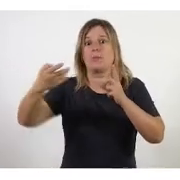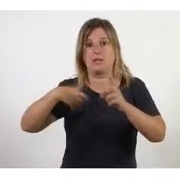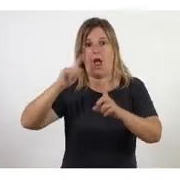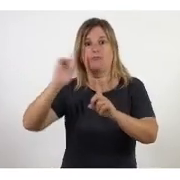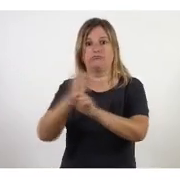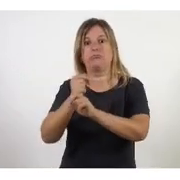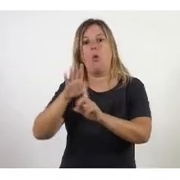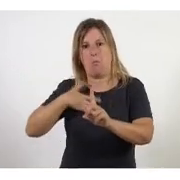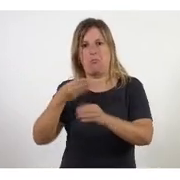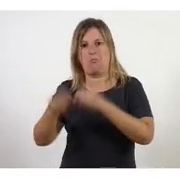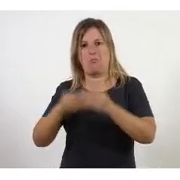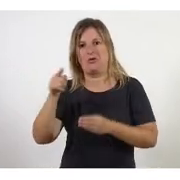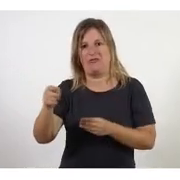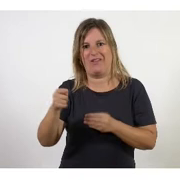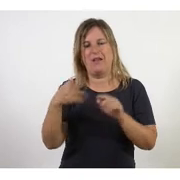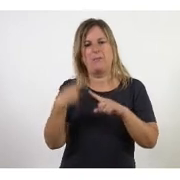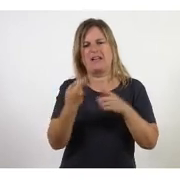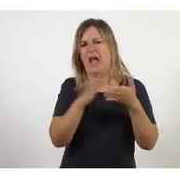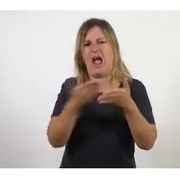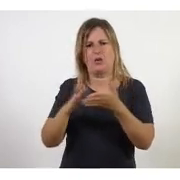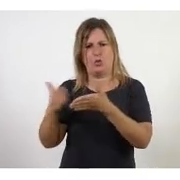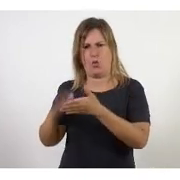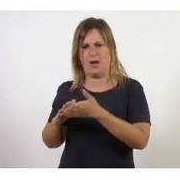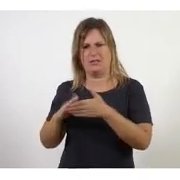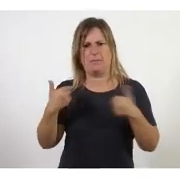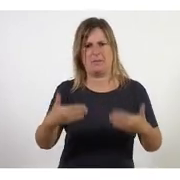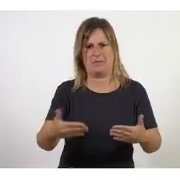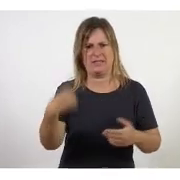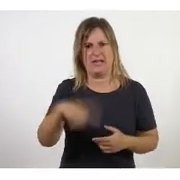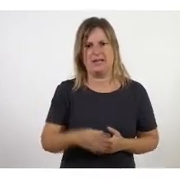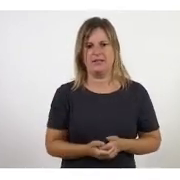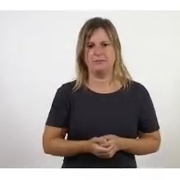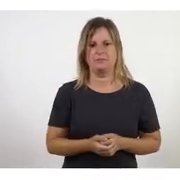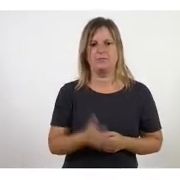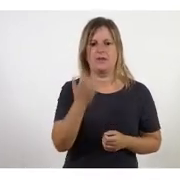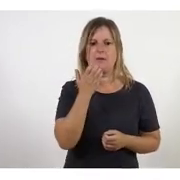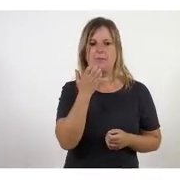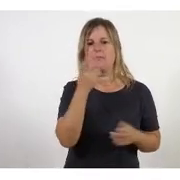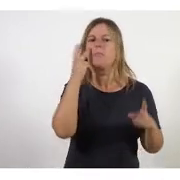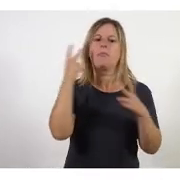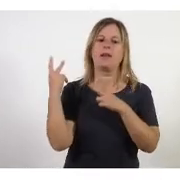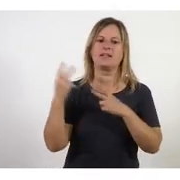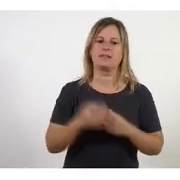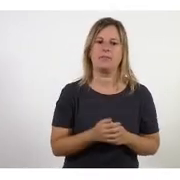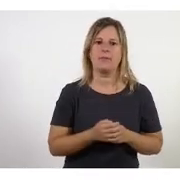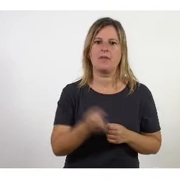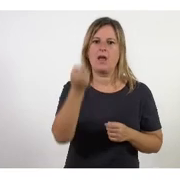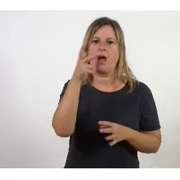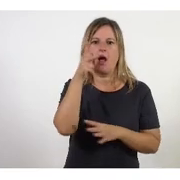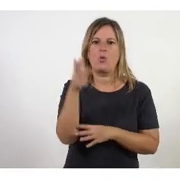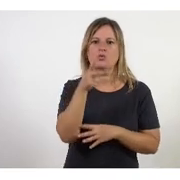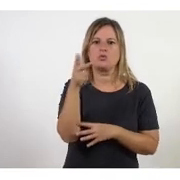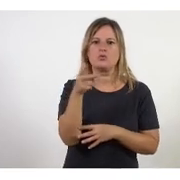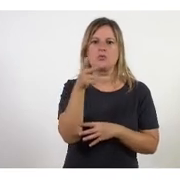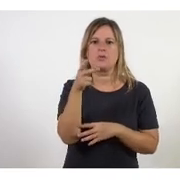Val? Quan engegueu l'aplicació, jo aquí tinc alguns clips, algun d'ells és el que vaig fer